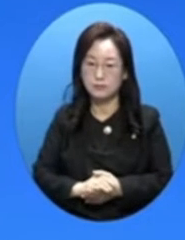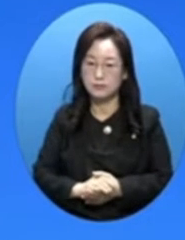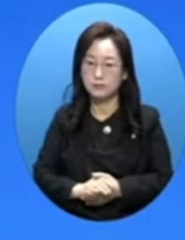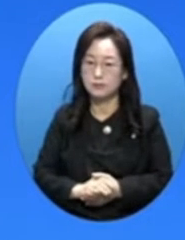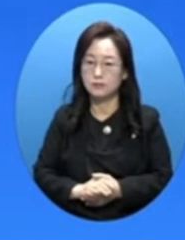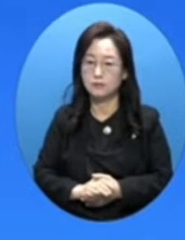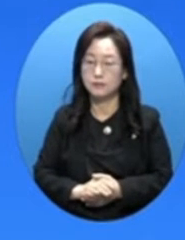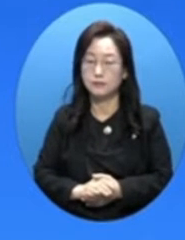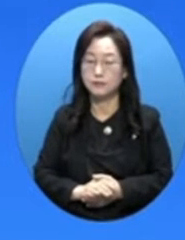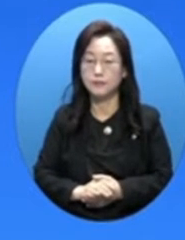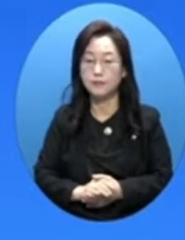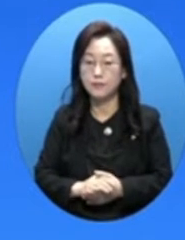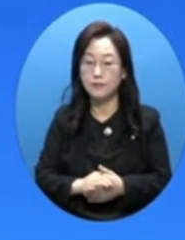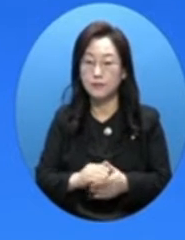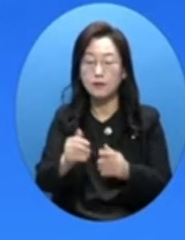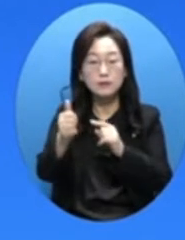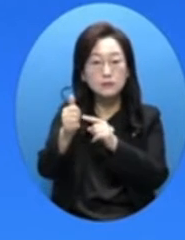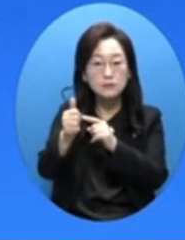그러나 그는